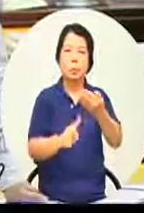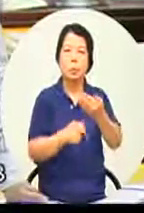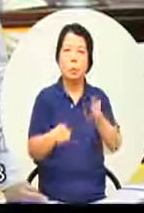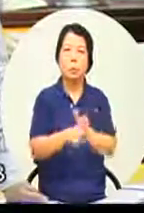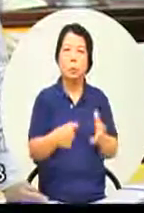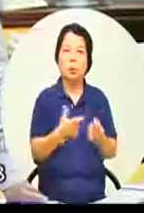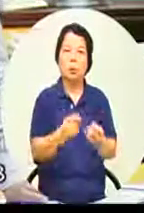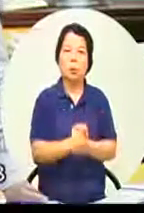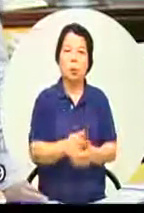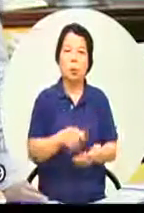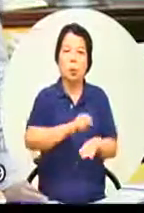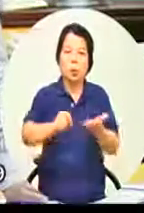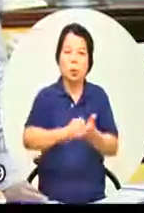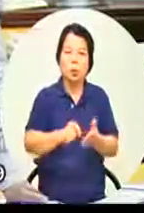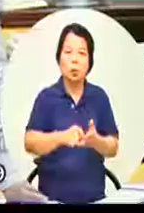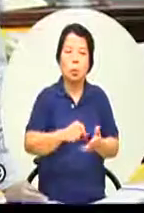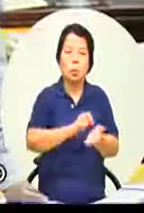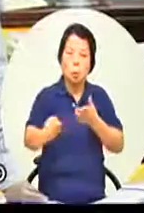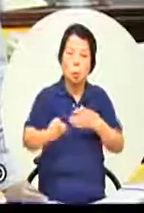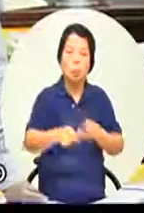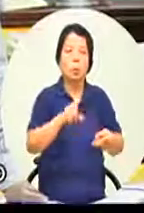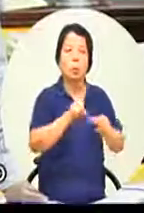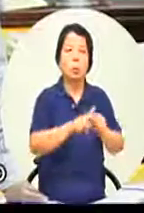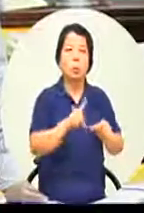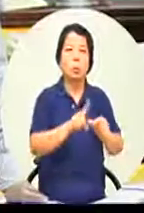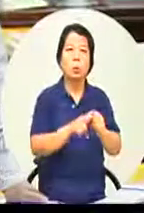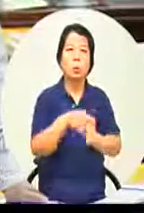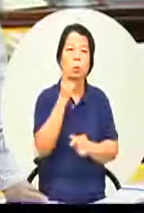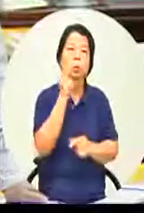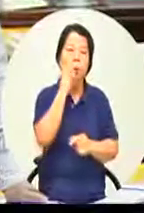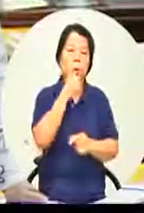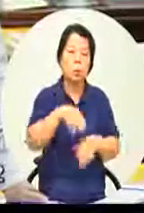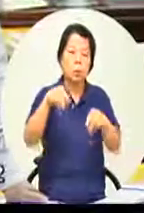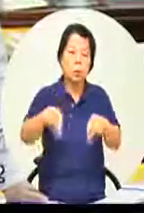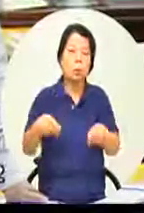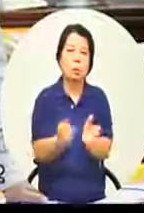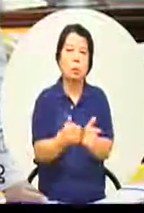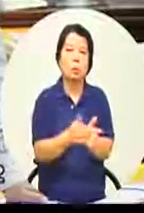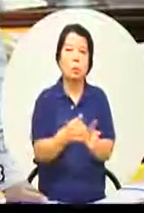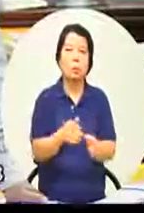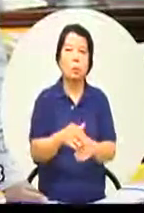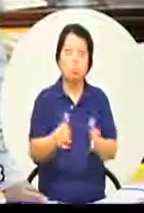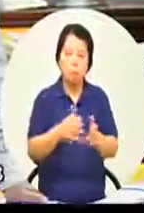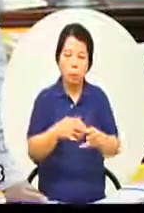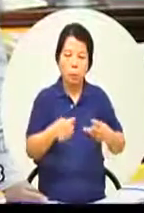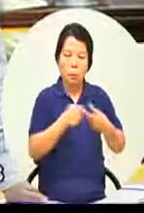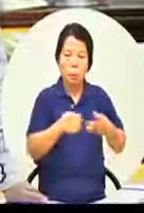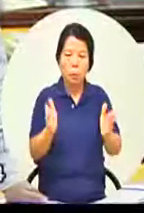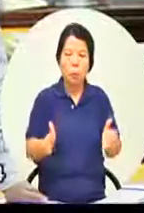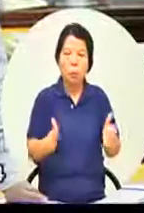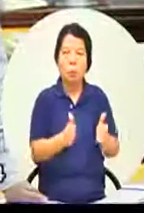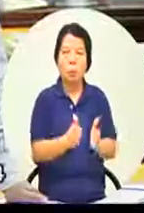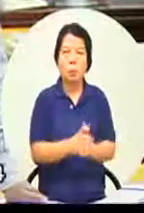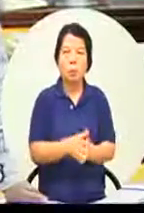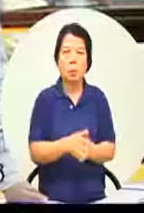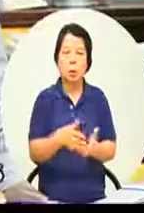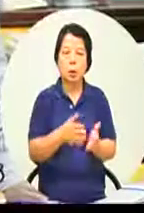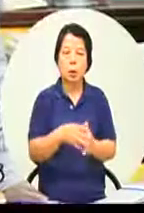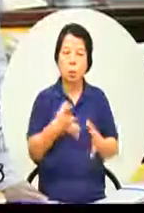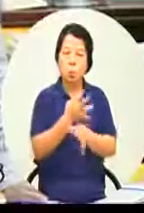经跟德标厂商中钢签约了，在这里是不是可以请局长简单一下报告一下二期轻轨的一些时